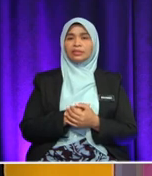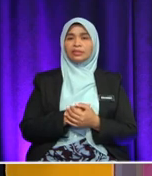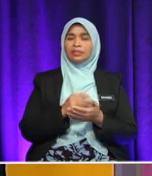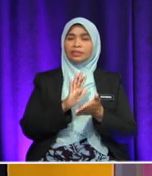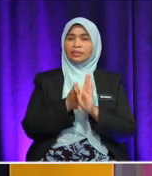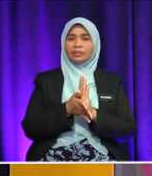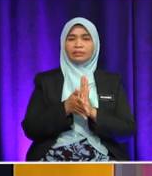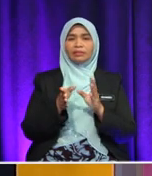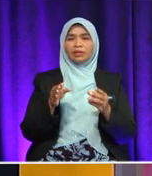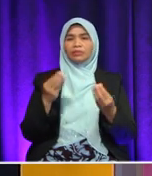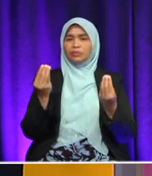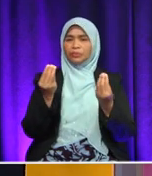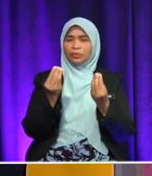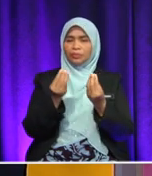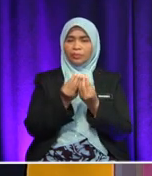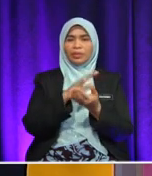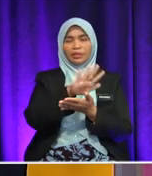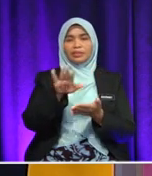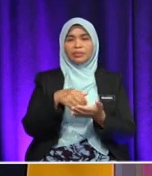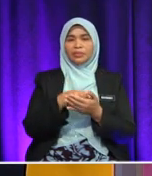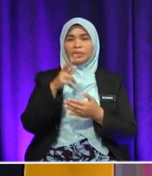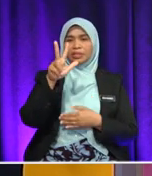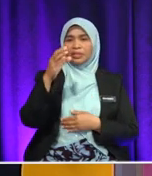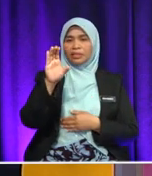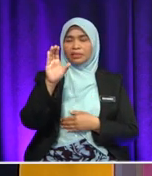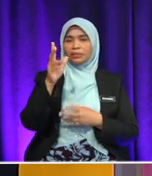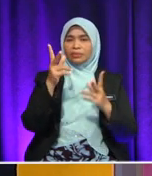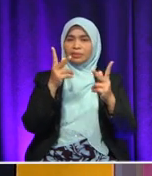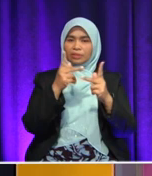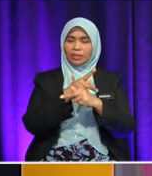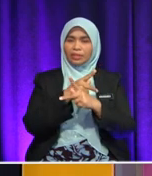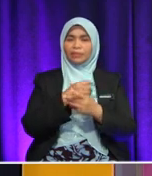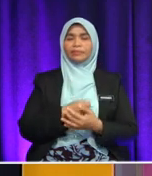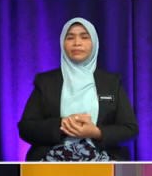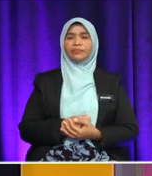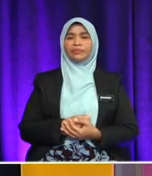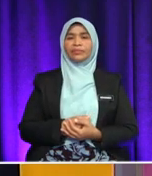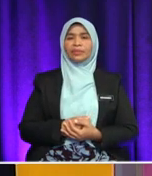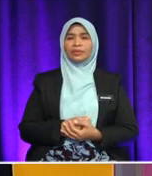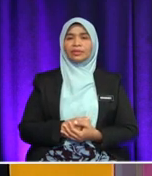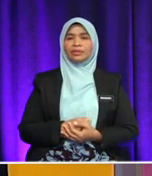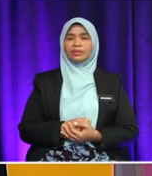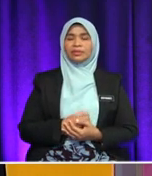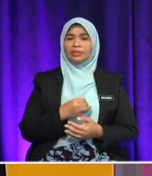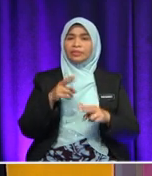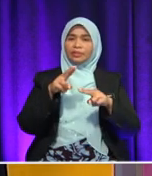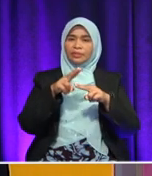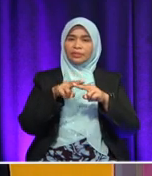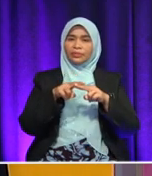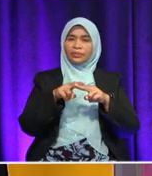300 kali kemudian langkah pertama juga eee duduk istirahat Apa maksud duduk istirahat duduk istirahat